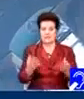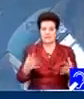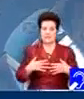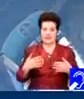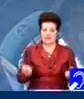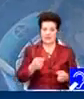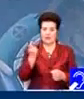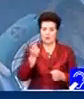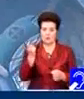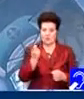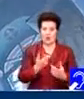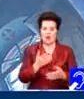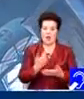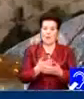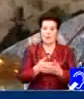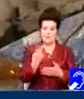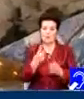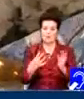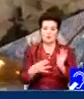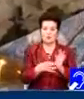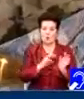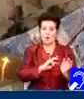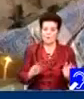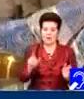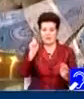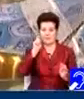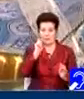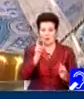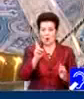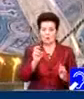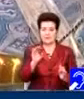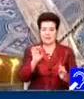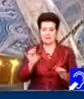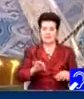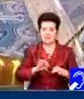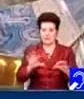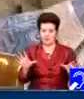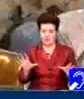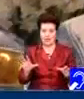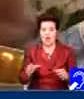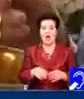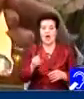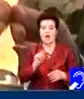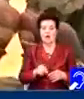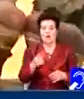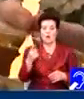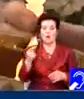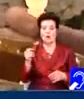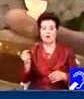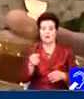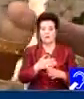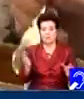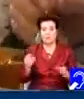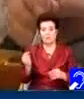sănătate gospodarilor. Aproape 29.000 de bărbați care poartă numele Constantin sărbătoresc onomastica. Mai mult de 100.000 de